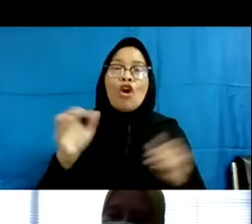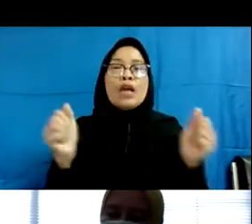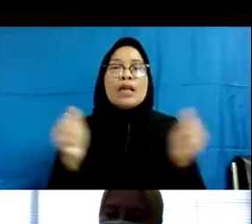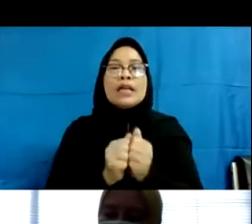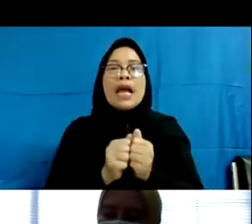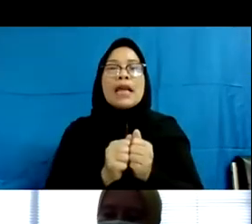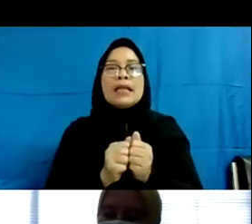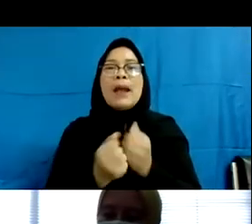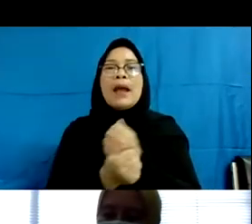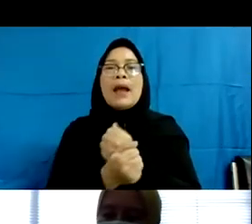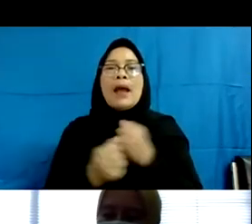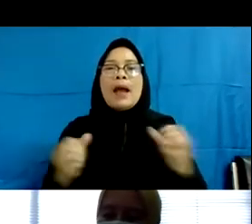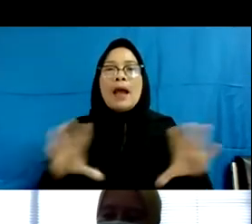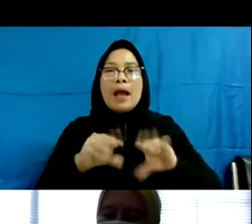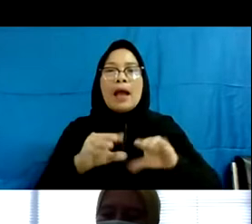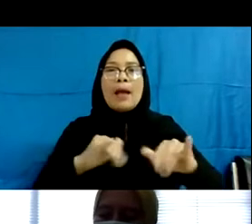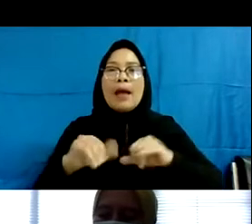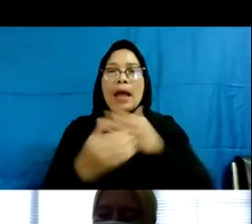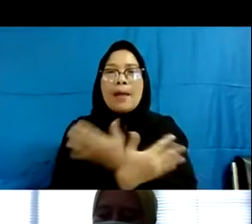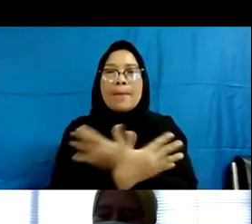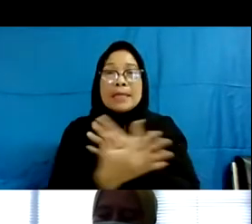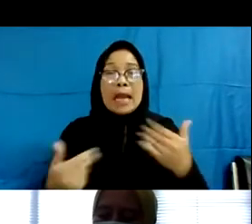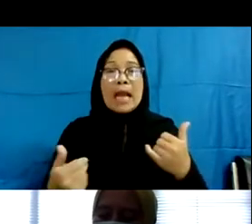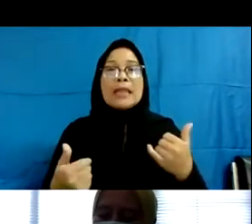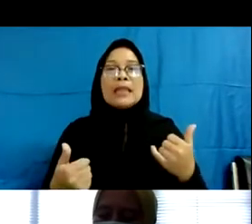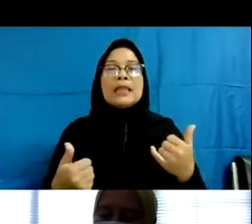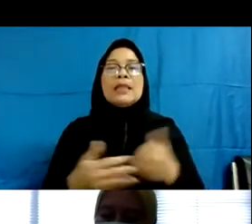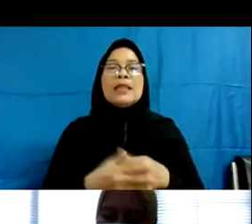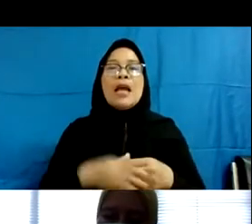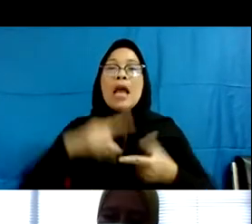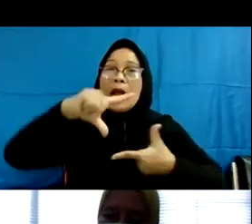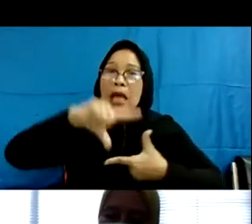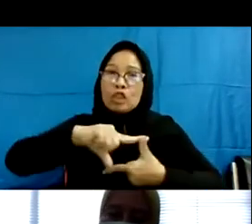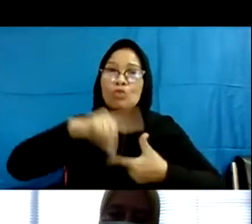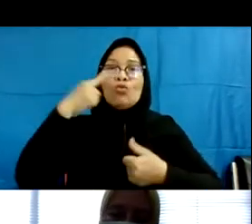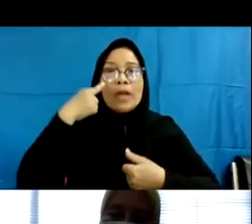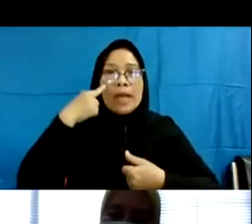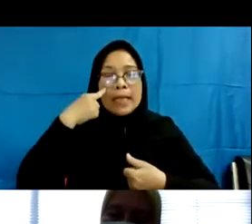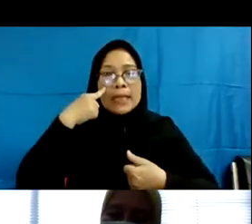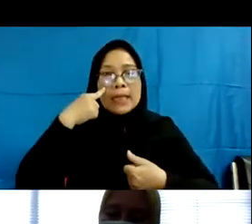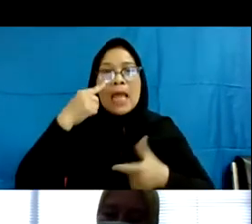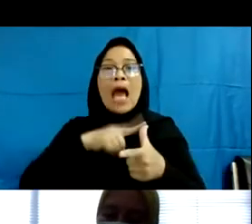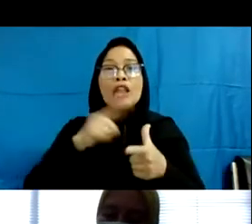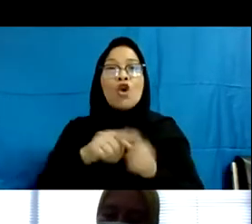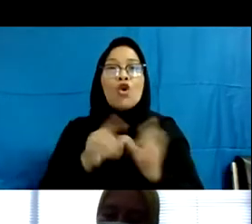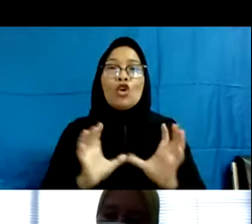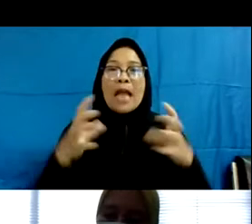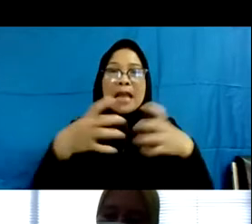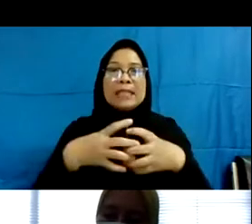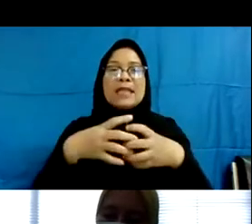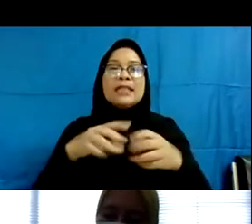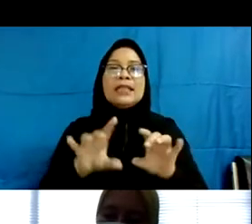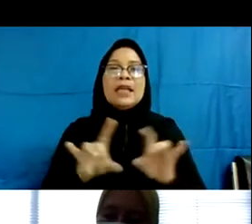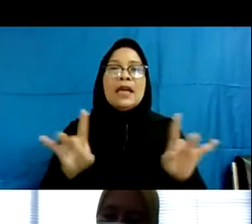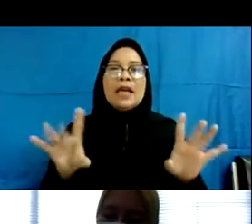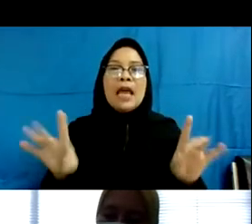mitra-mitranya di masyarakat seperti Mitra Netra, kemudian Kartunet, dan bentuk-bentuk organisasi lainnya. Nah, kemudian juga